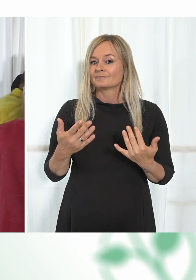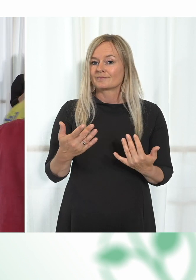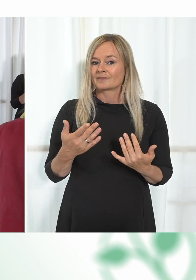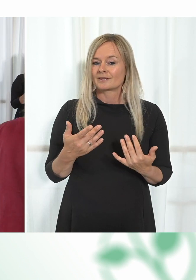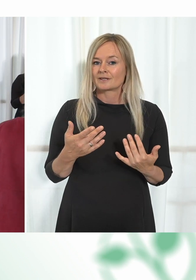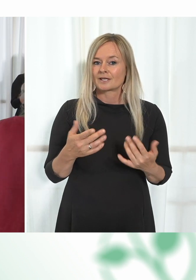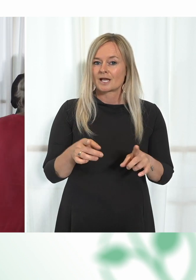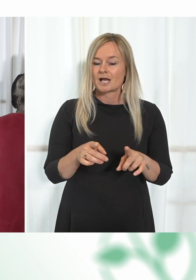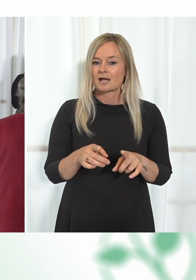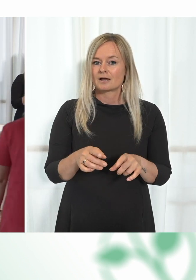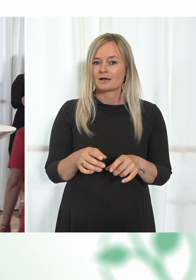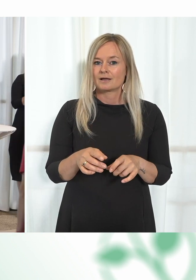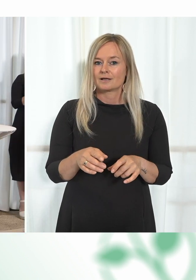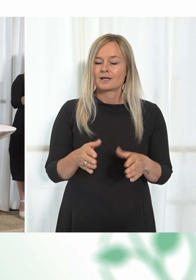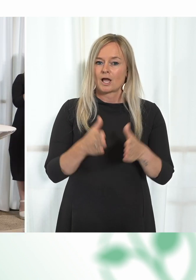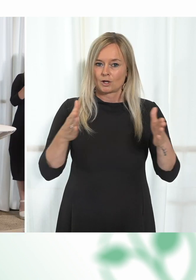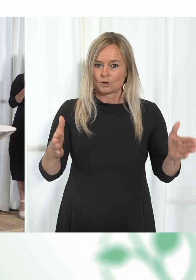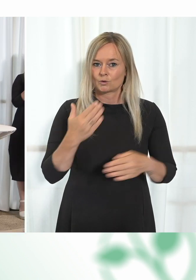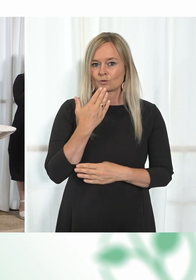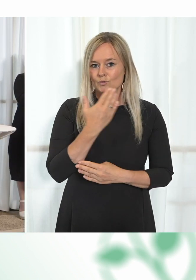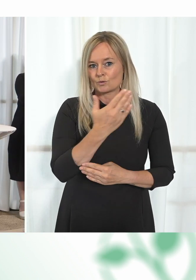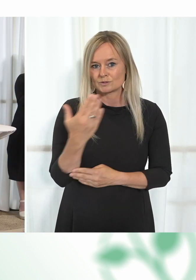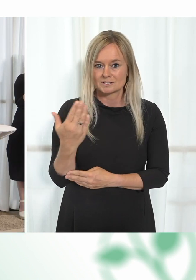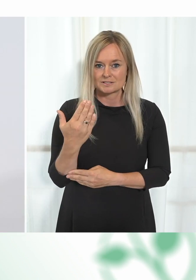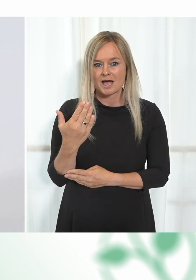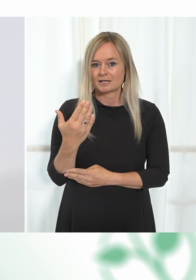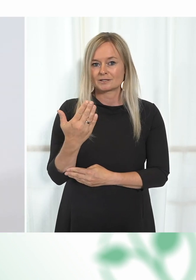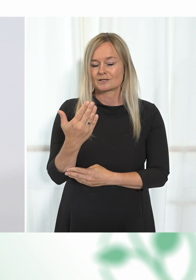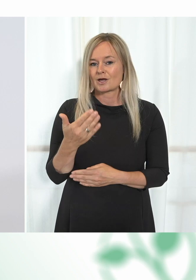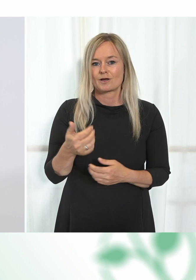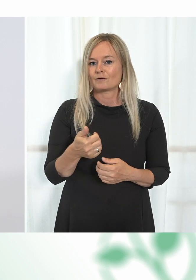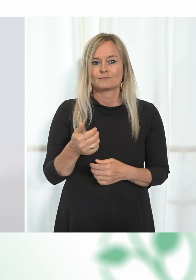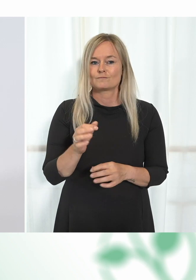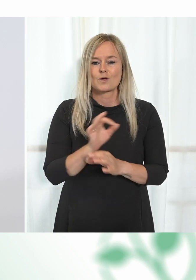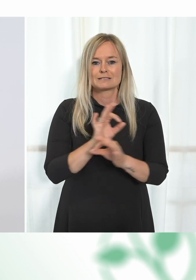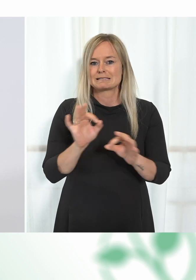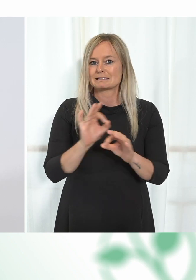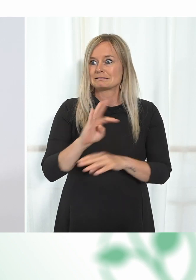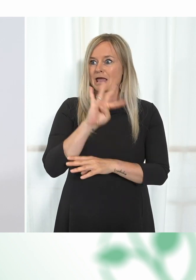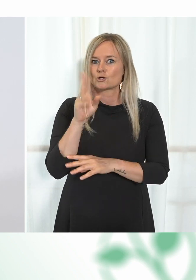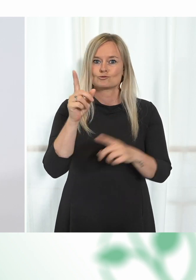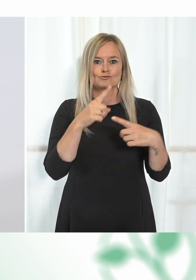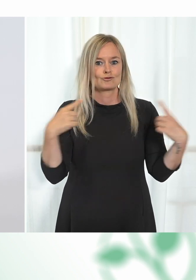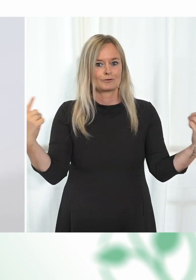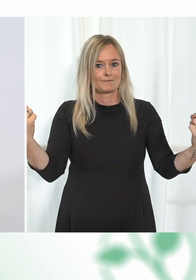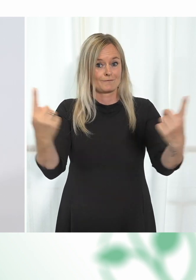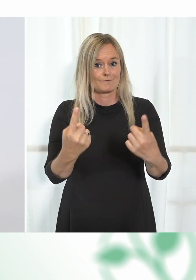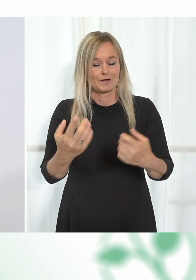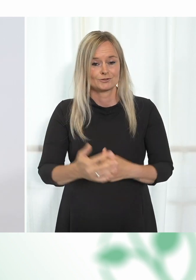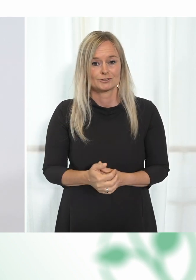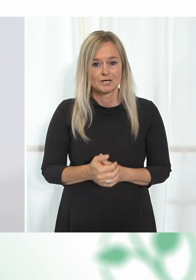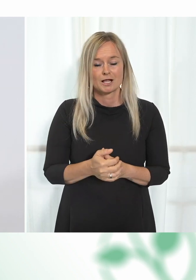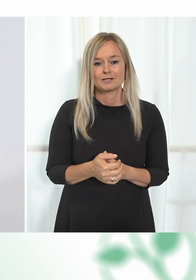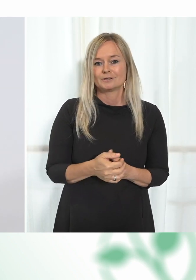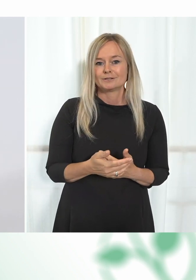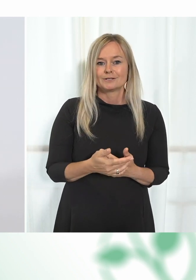noch ein großes Danke, wie gesagt, für die tolle Location. Wir fühlen uns sehr, sehr wohl hier und das ist auch gut